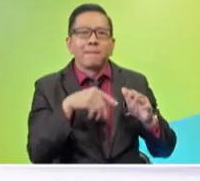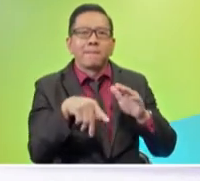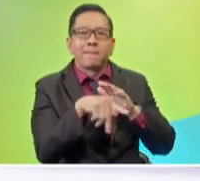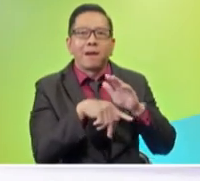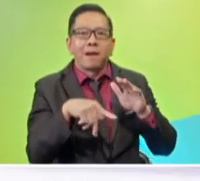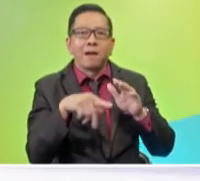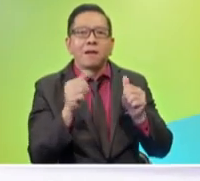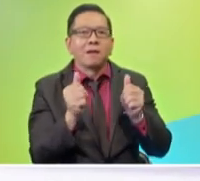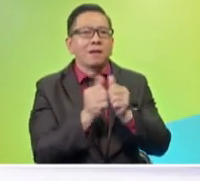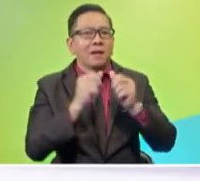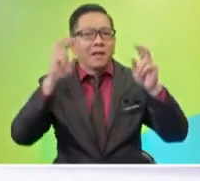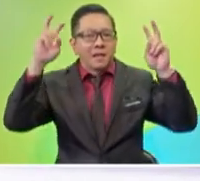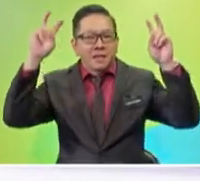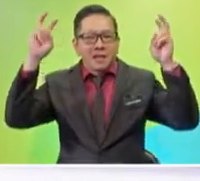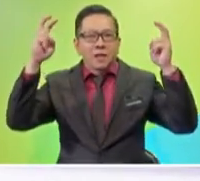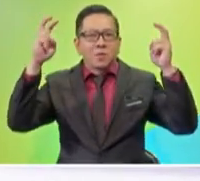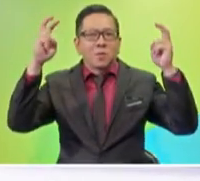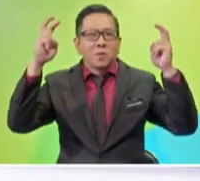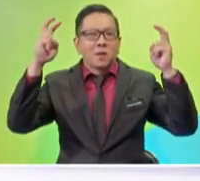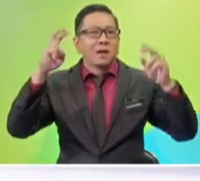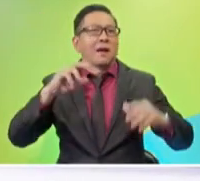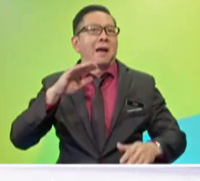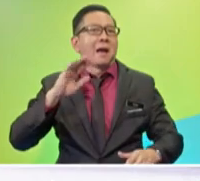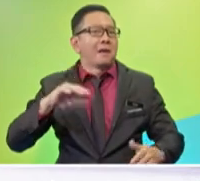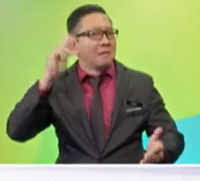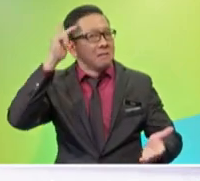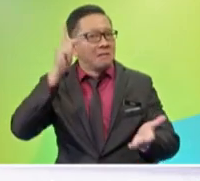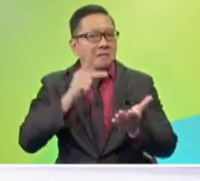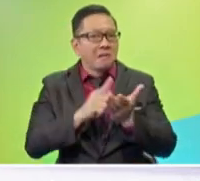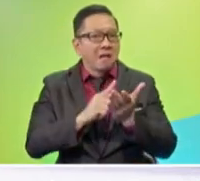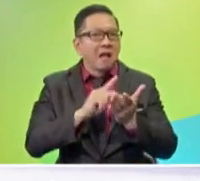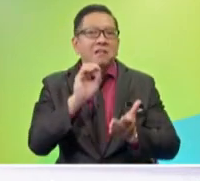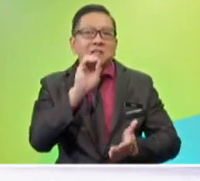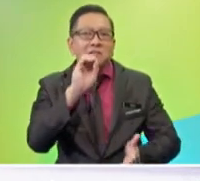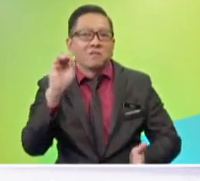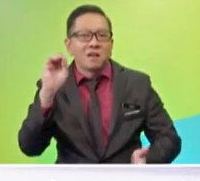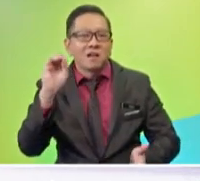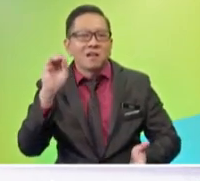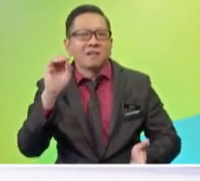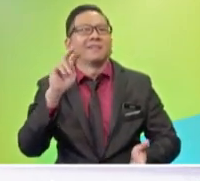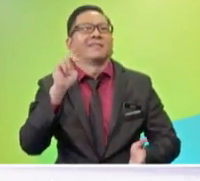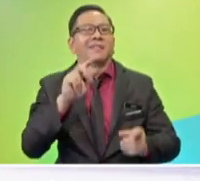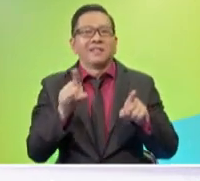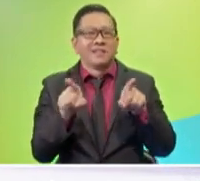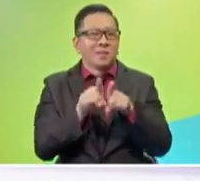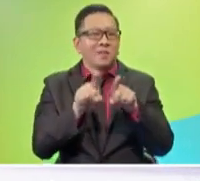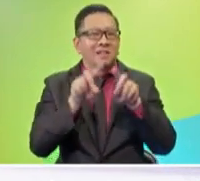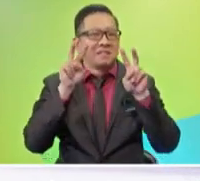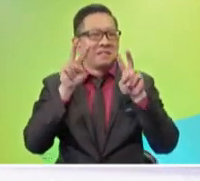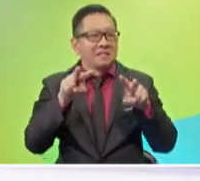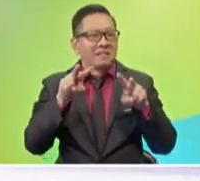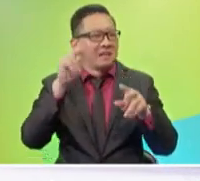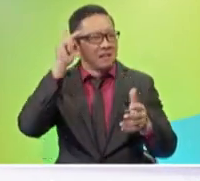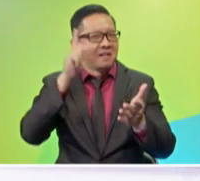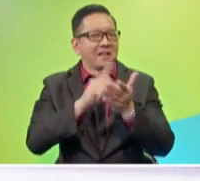tajuknya Adik Kenal Sifa. Nanti kita sama-sama kenal dengan Sifa. Tapi sebelum itu,